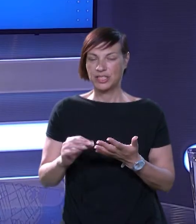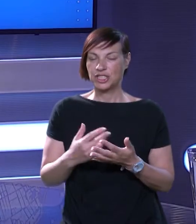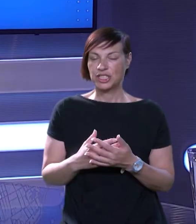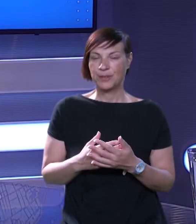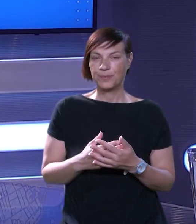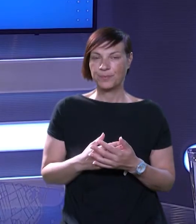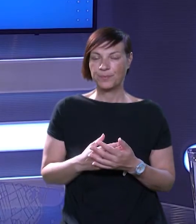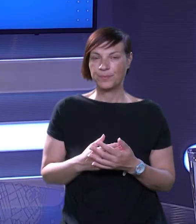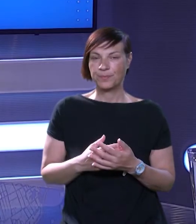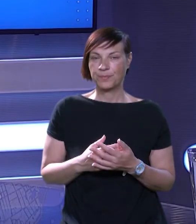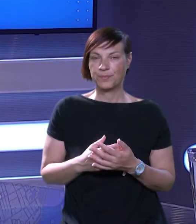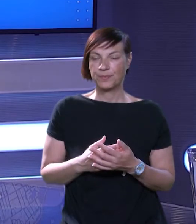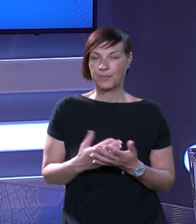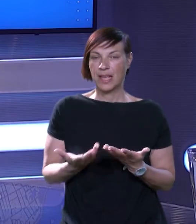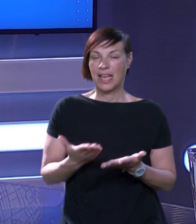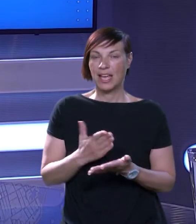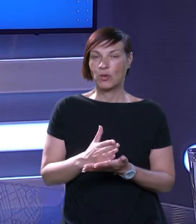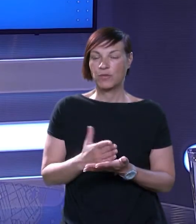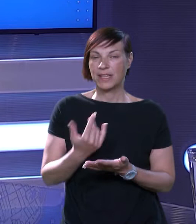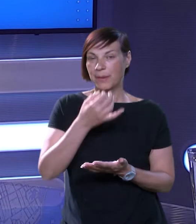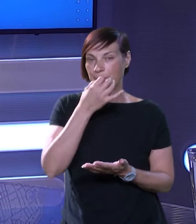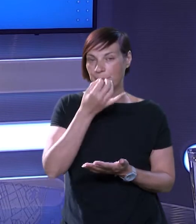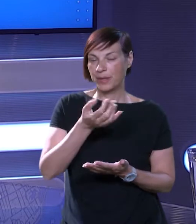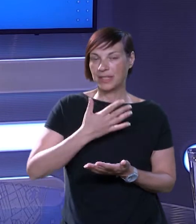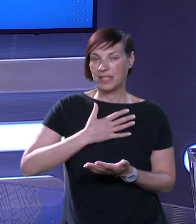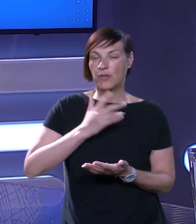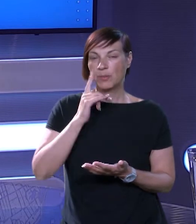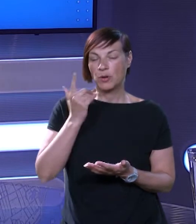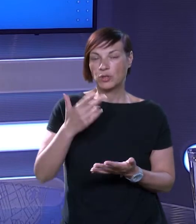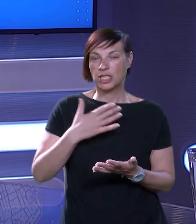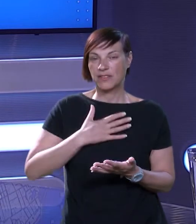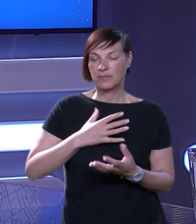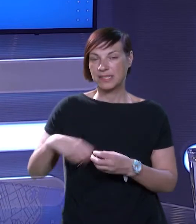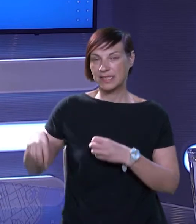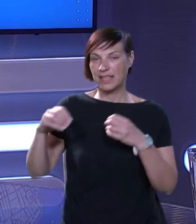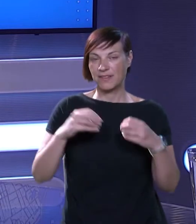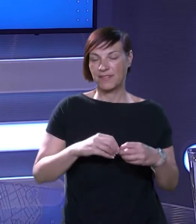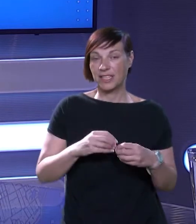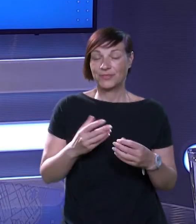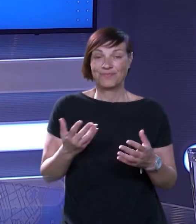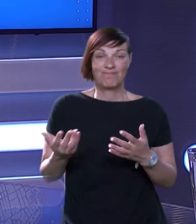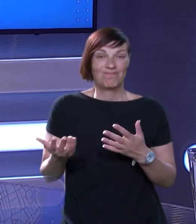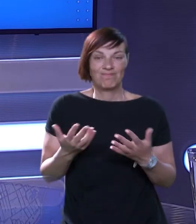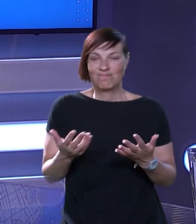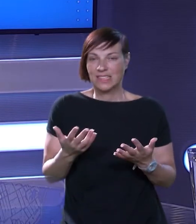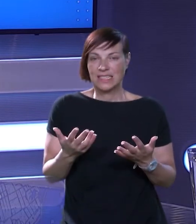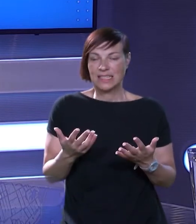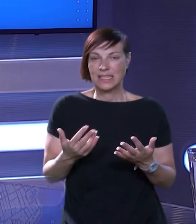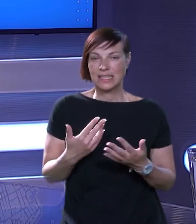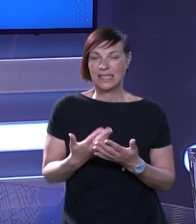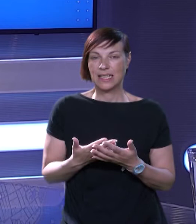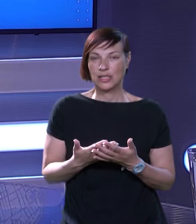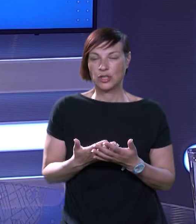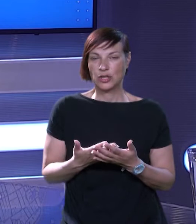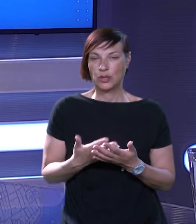ona pjesmica. A u stvari uvijek je to pitanje što ja uvijek pokušavam se vraćati tamo gdje